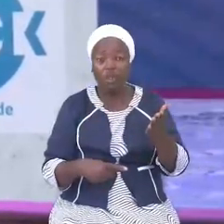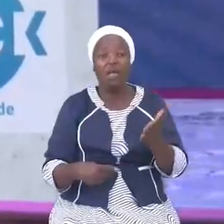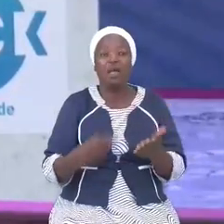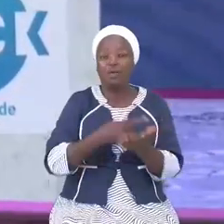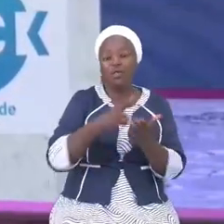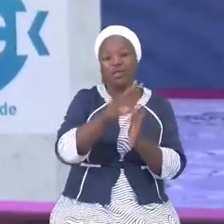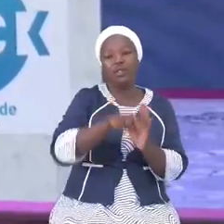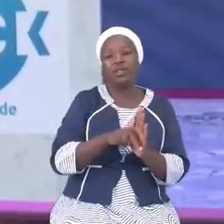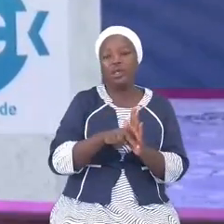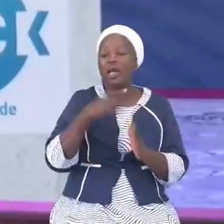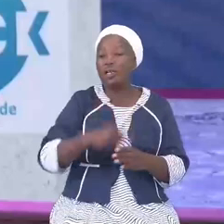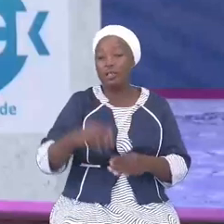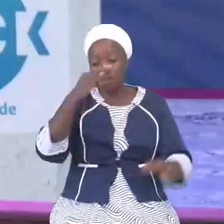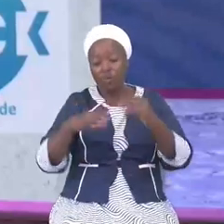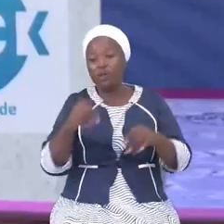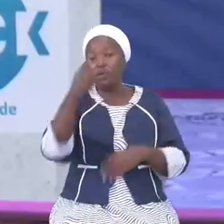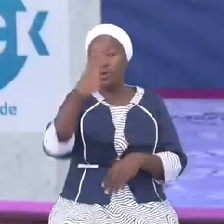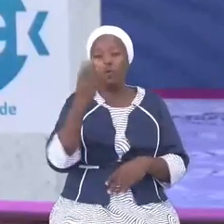la terre.